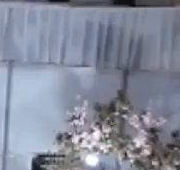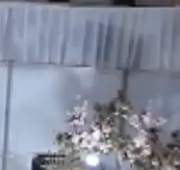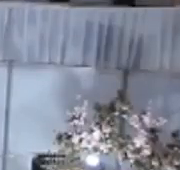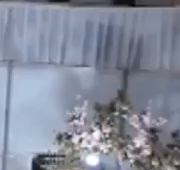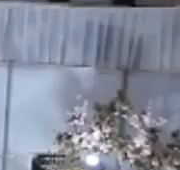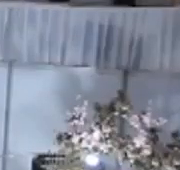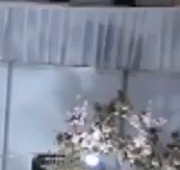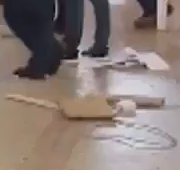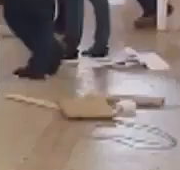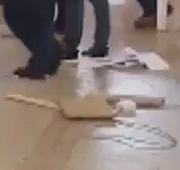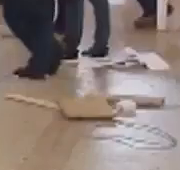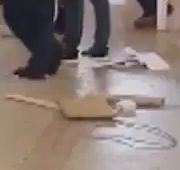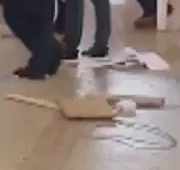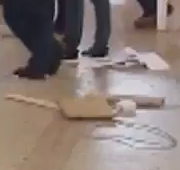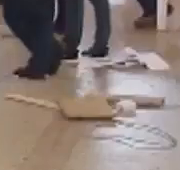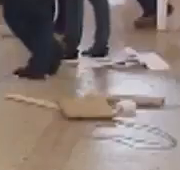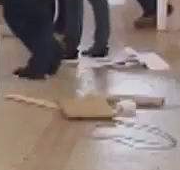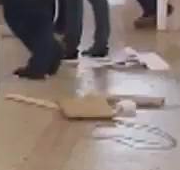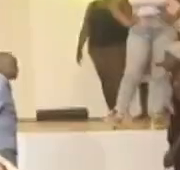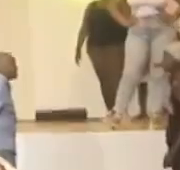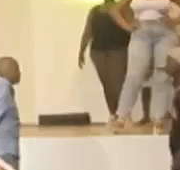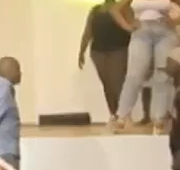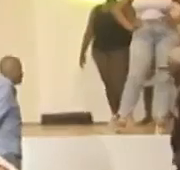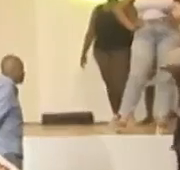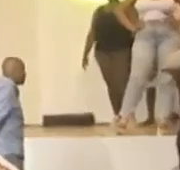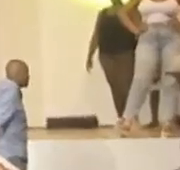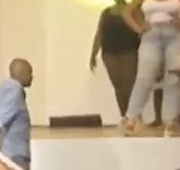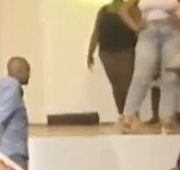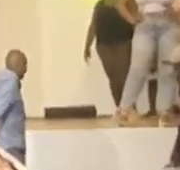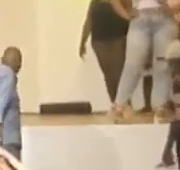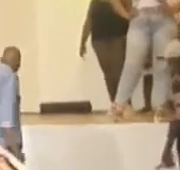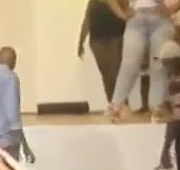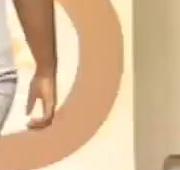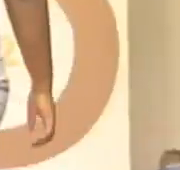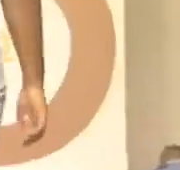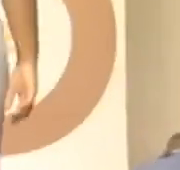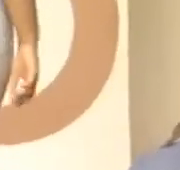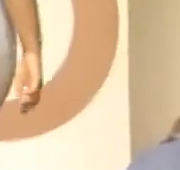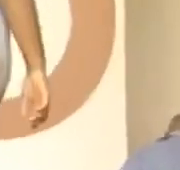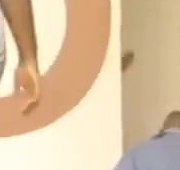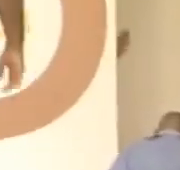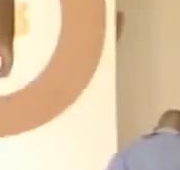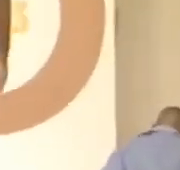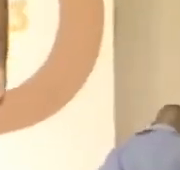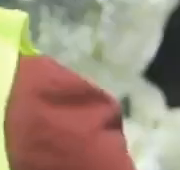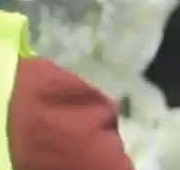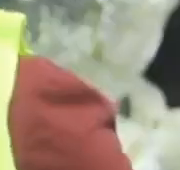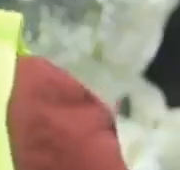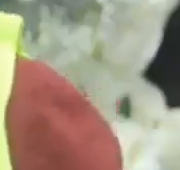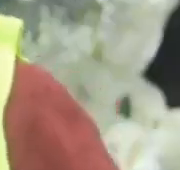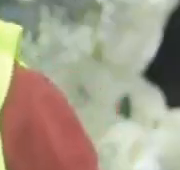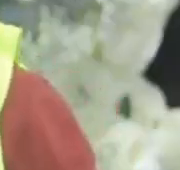Enteekateeka z'omwoleso gwa Bride and Groom 2023 ziwedde. Kera weerabire ku binyuma.